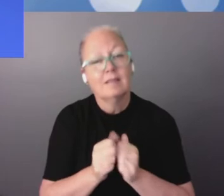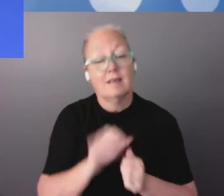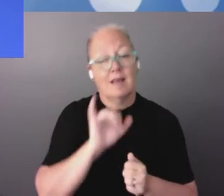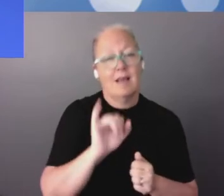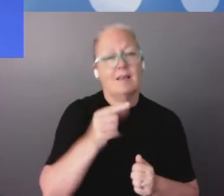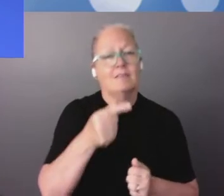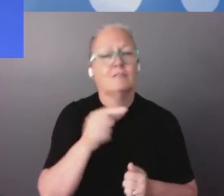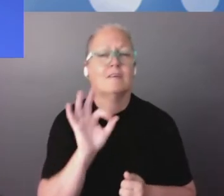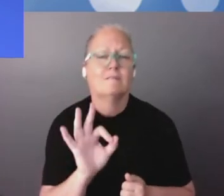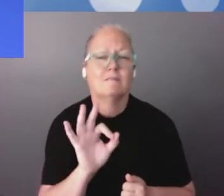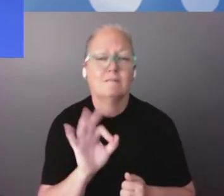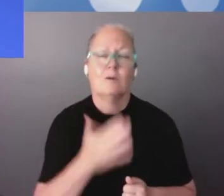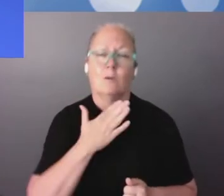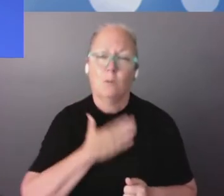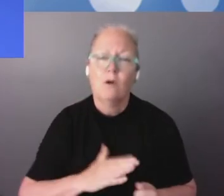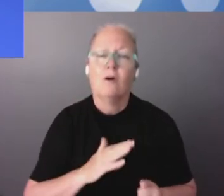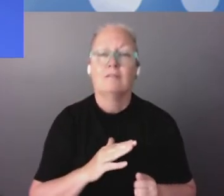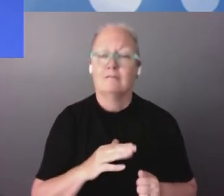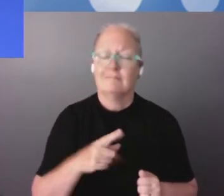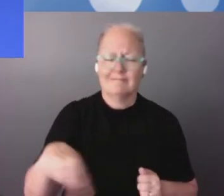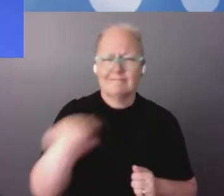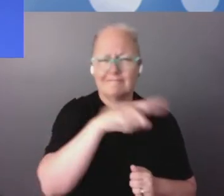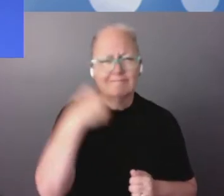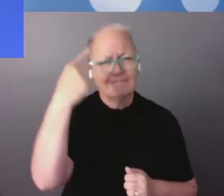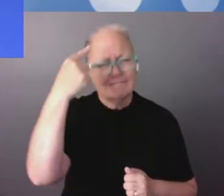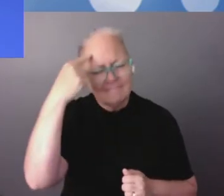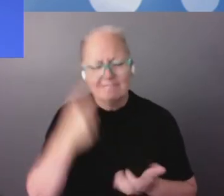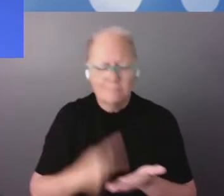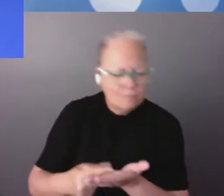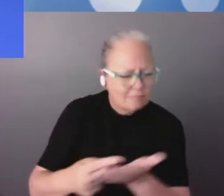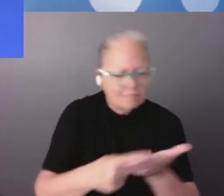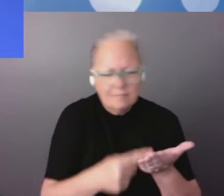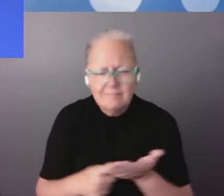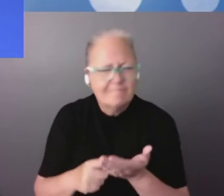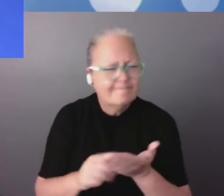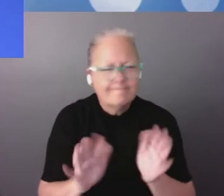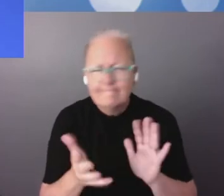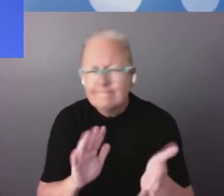du réseau. Si tu ne payes pas pour le produit, c'est toi qui deviens le produit.